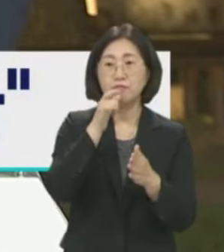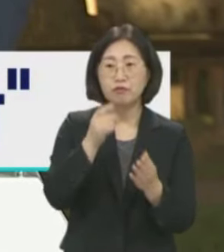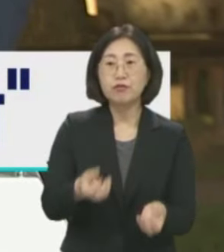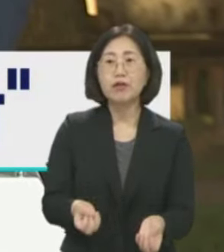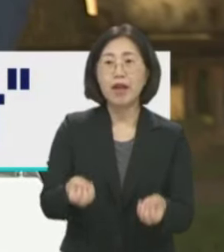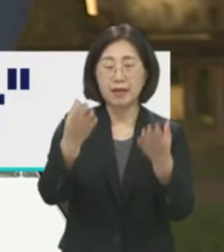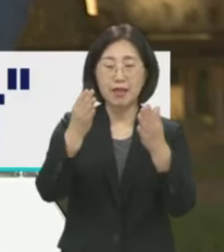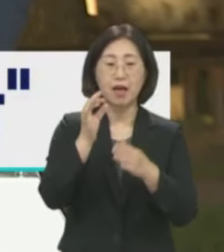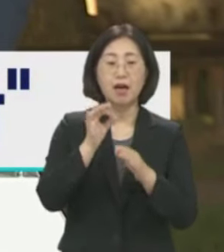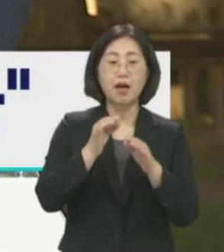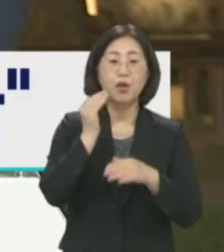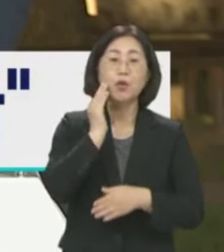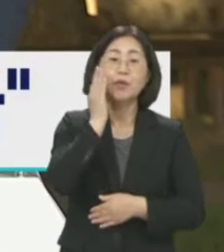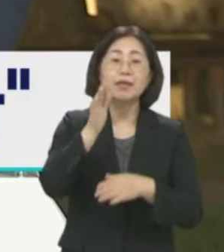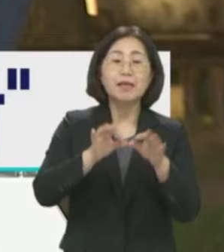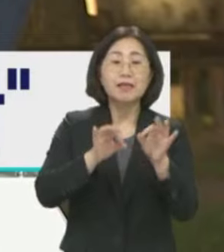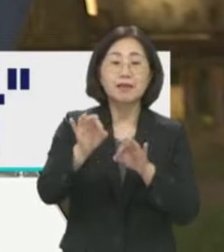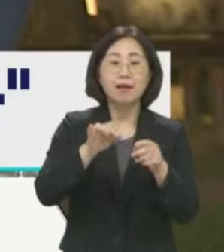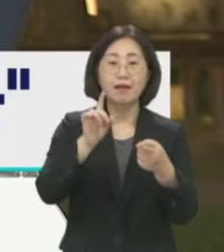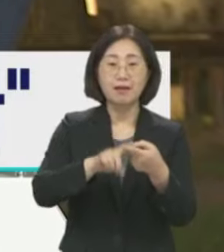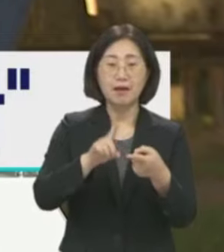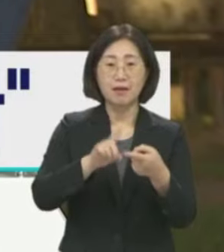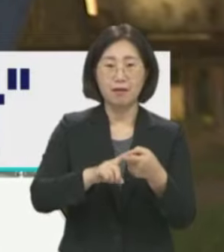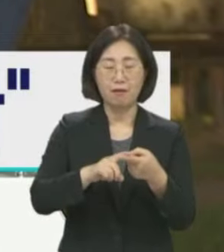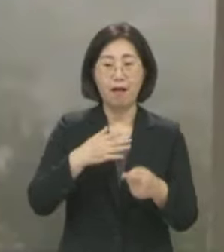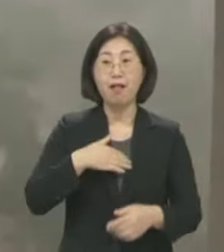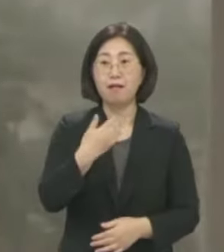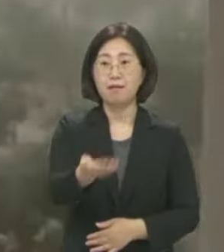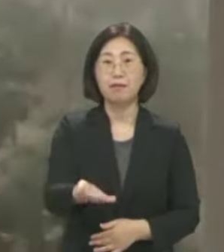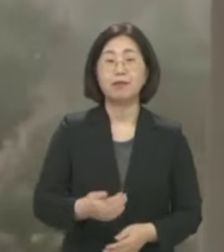대해 전해드립니다. 김철진 기자입니다.